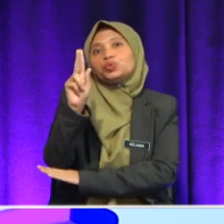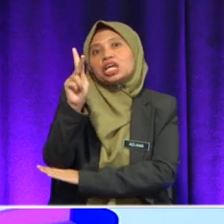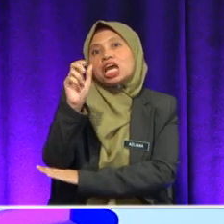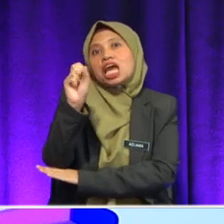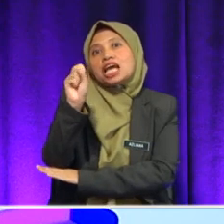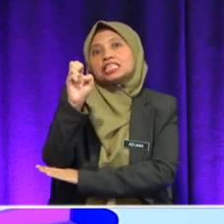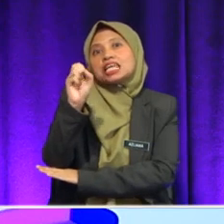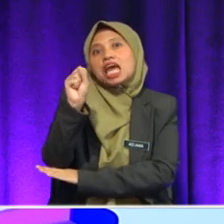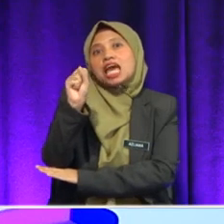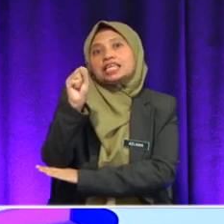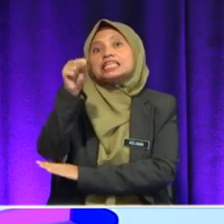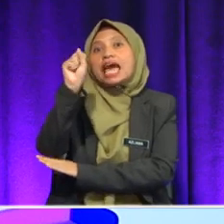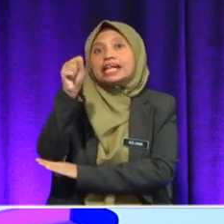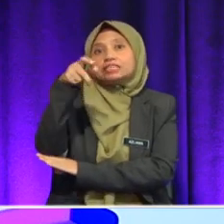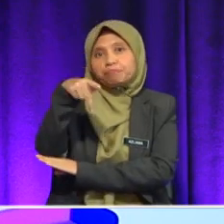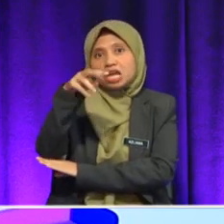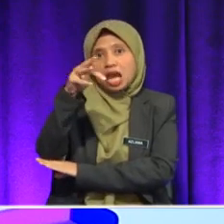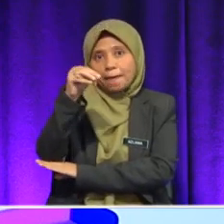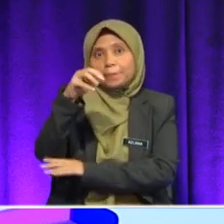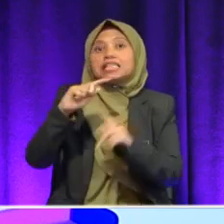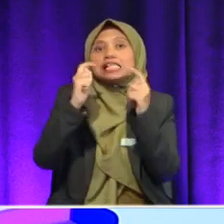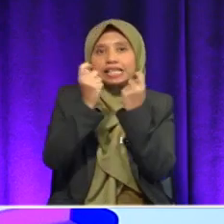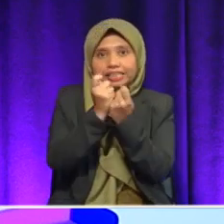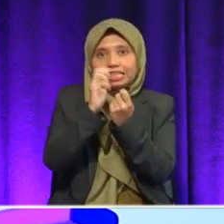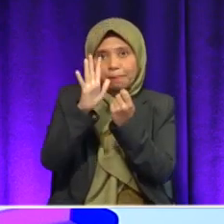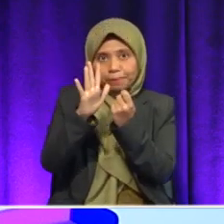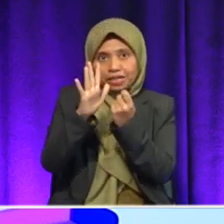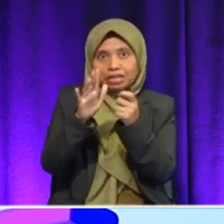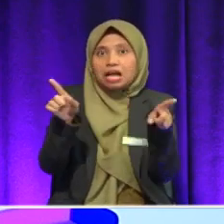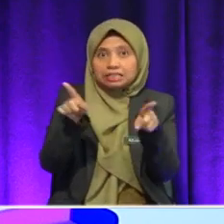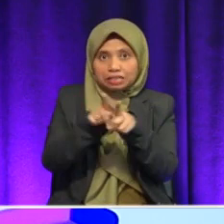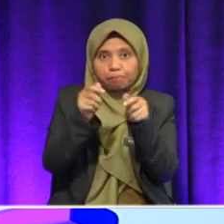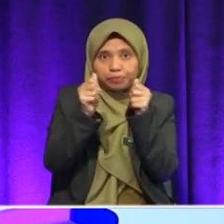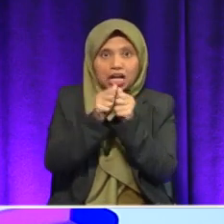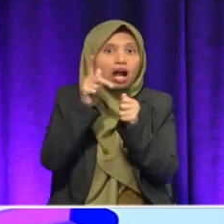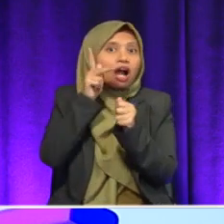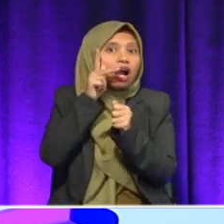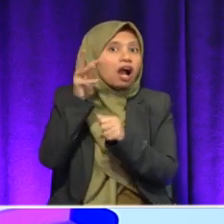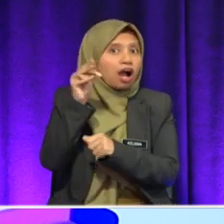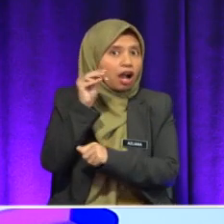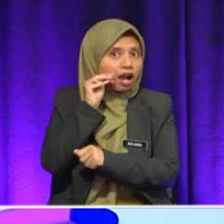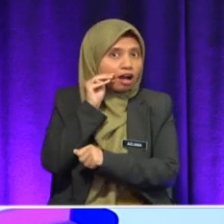Anda bersama saya syamira Nazir di mana kita akan sama-sama belajar matematika